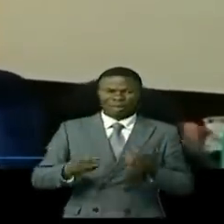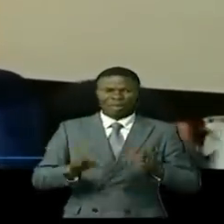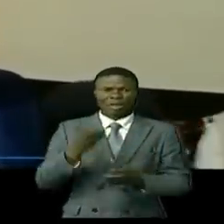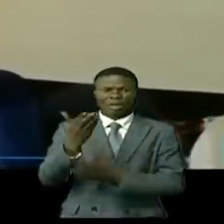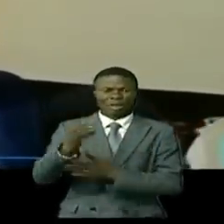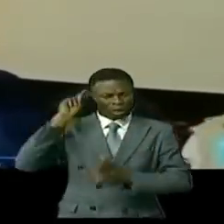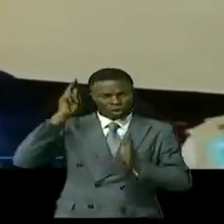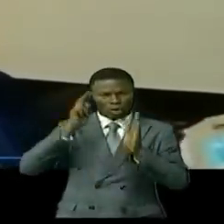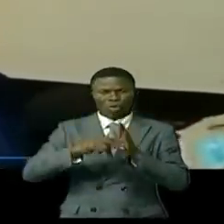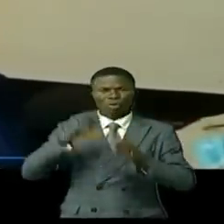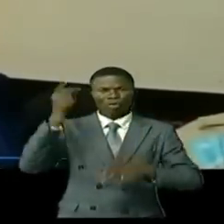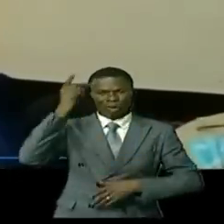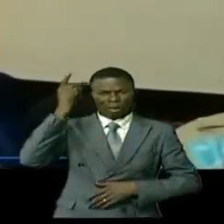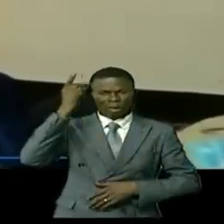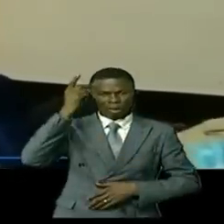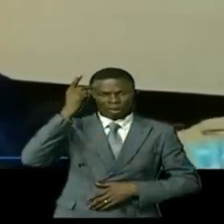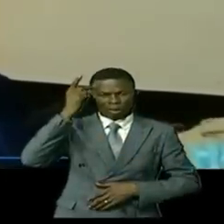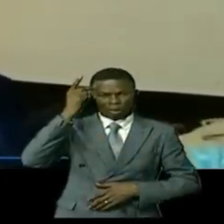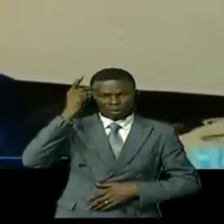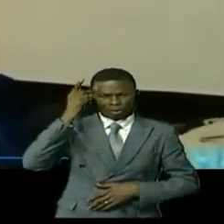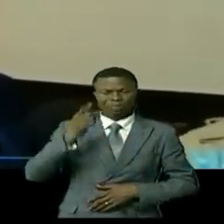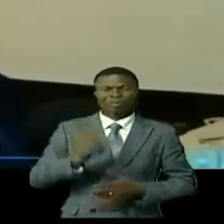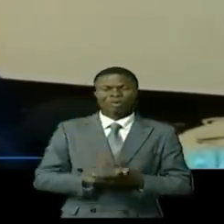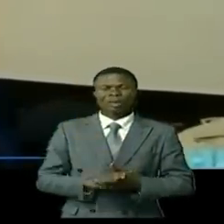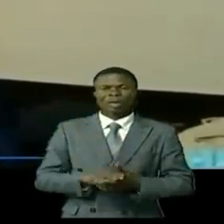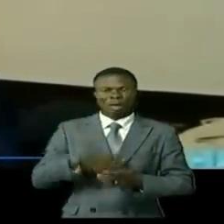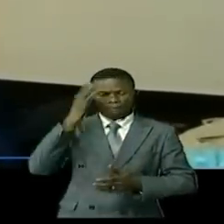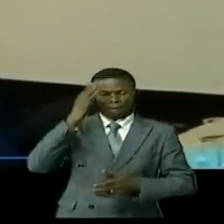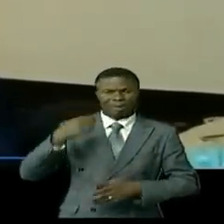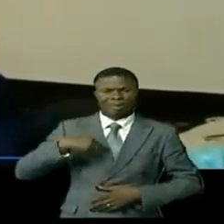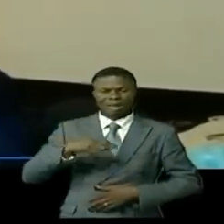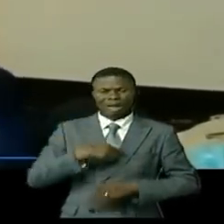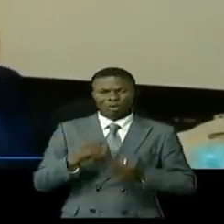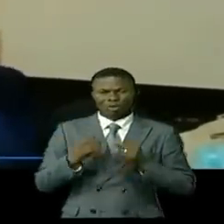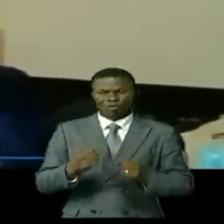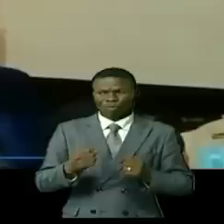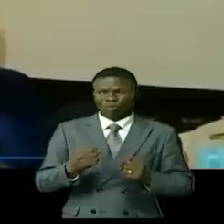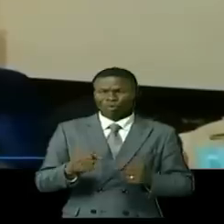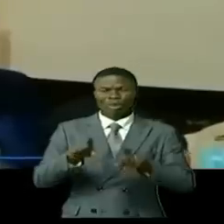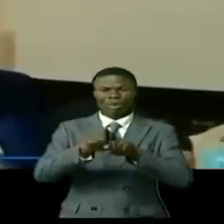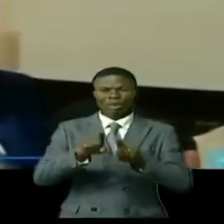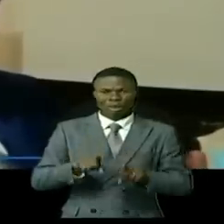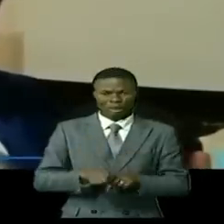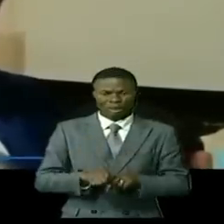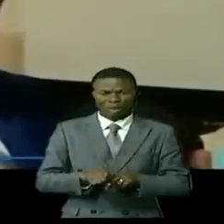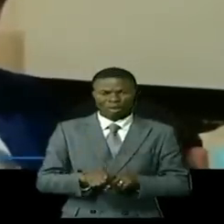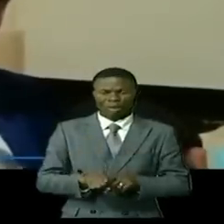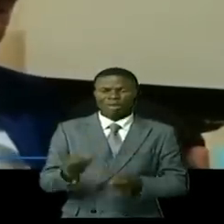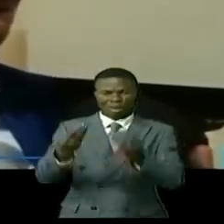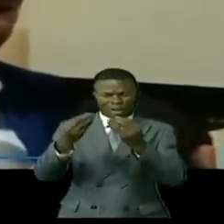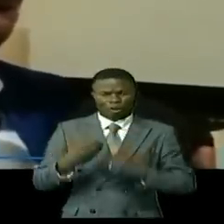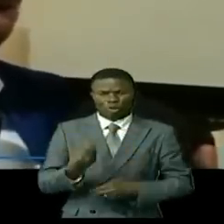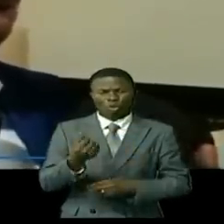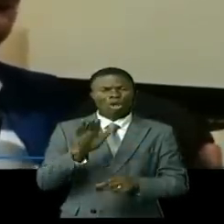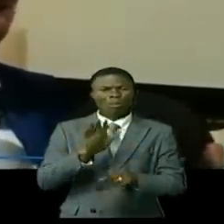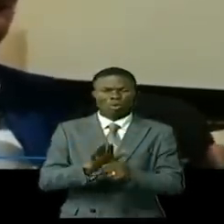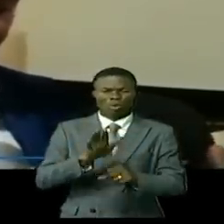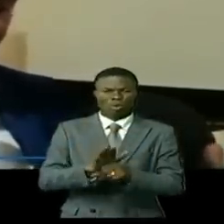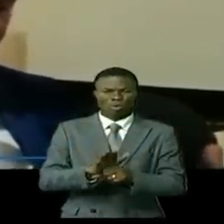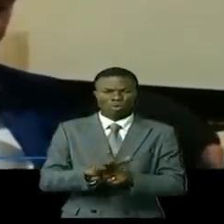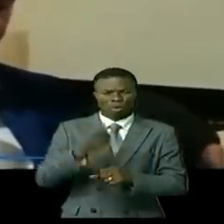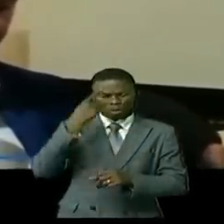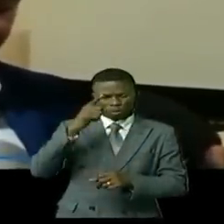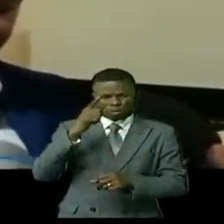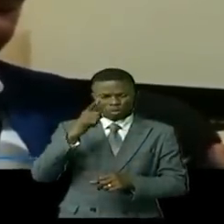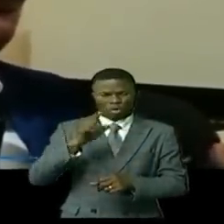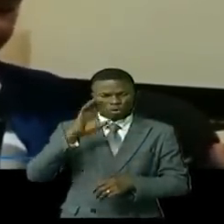gouvernement central de doter les forces de défense et de l'ordre des moyens nécessaires et conséquents pour leur